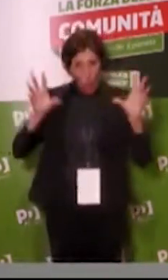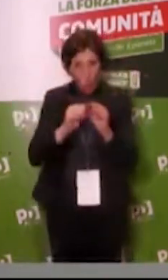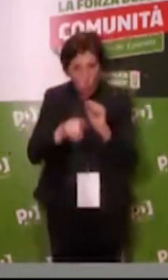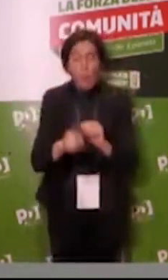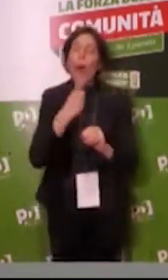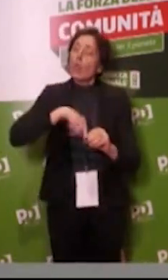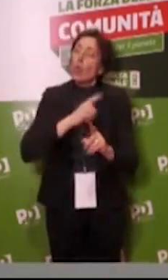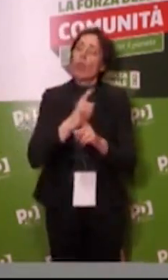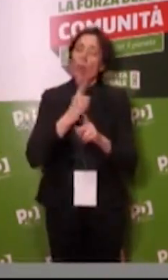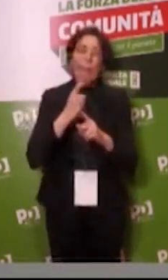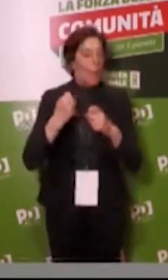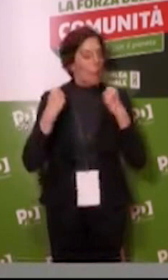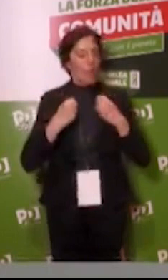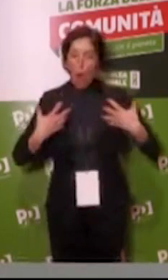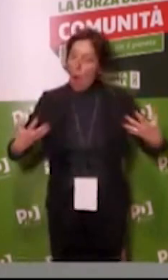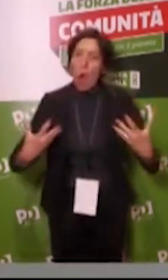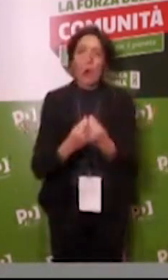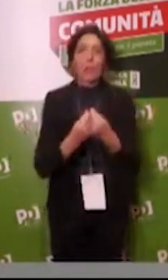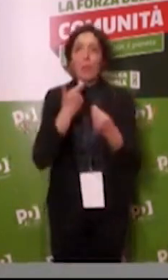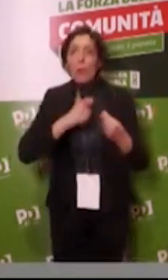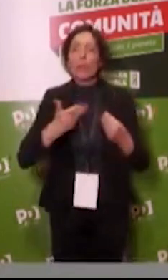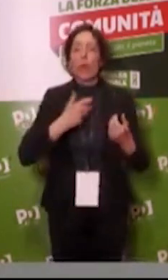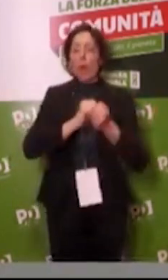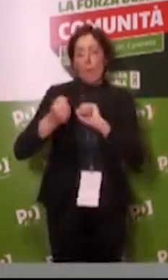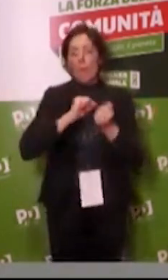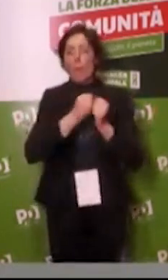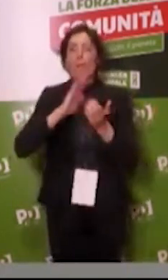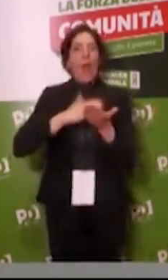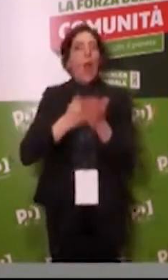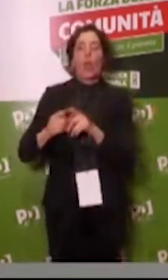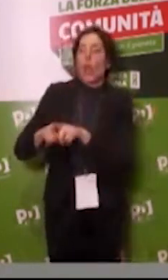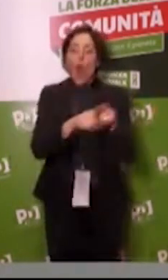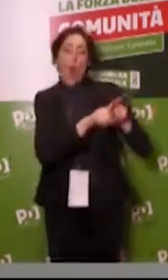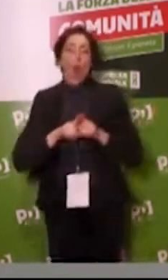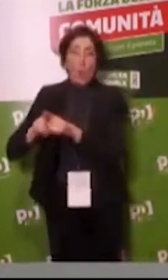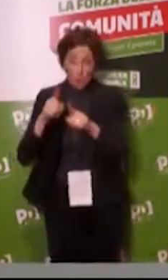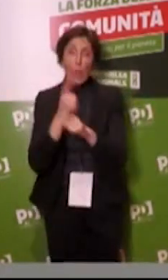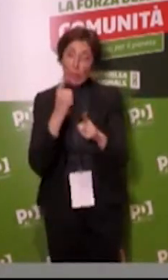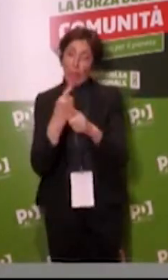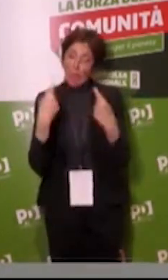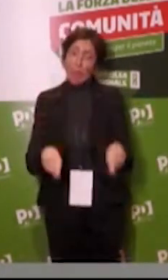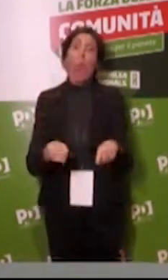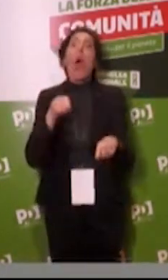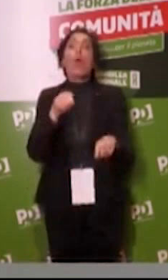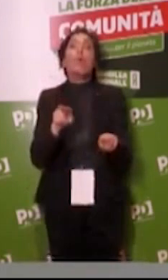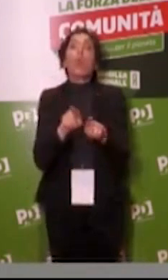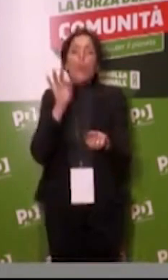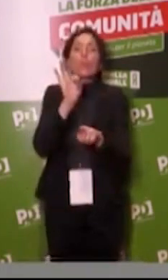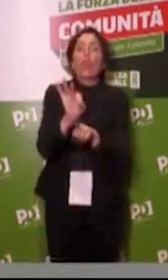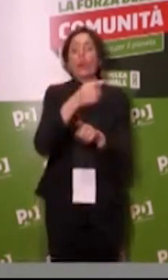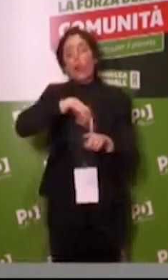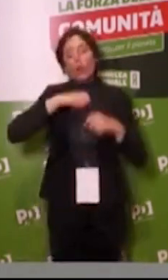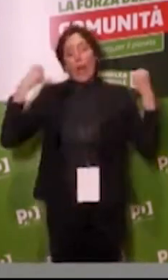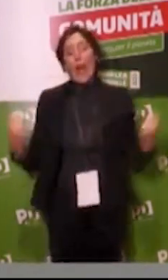tra di noi di farci forza tra di noi perché abbiamo tante battaglie e tanti valori comuni da spendere insieme sarà questo il cuore della campagna che ci porterà